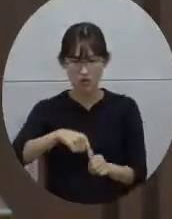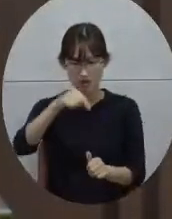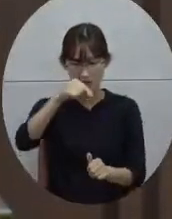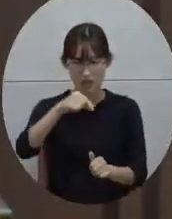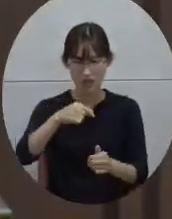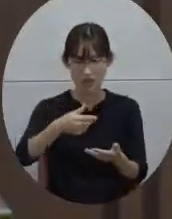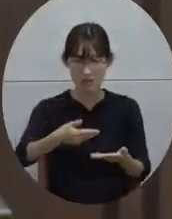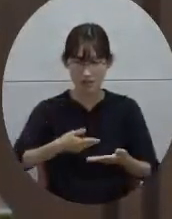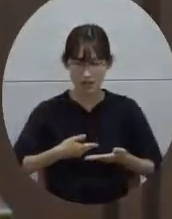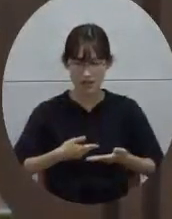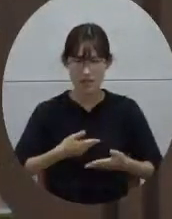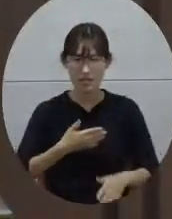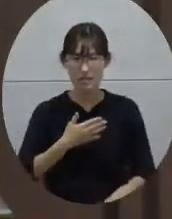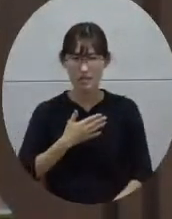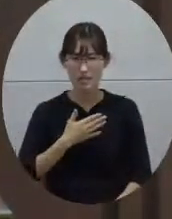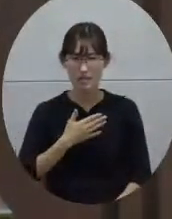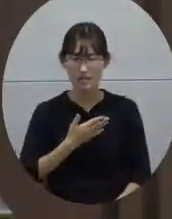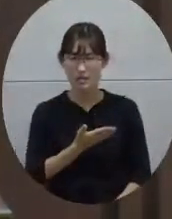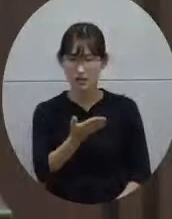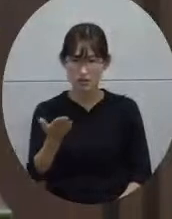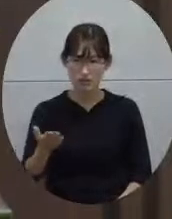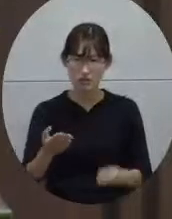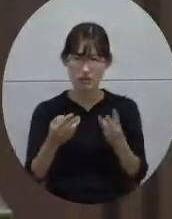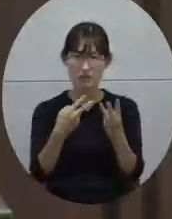자리에 함께하신 제3대